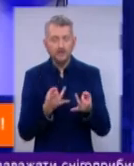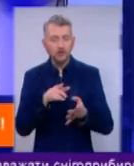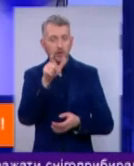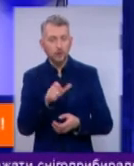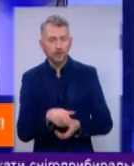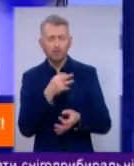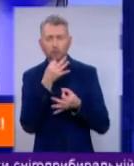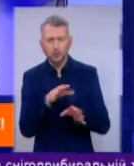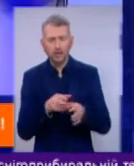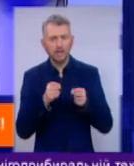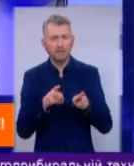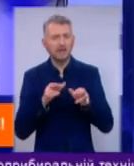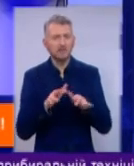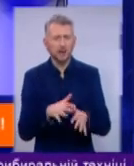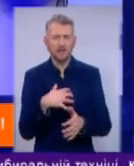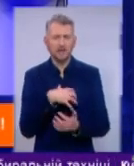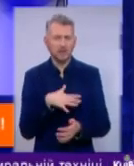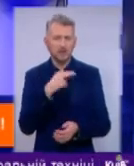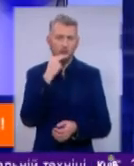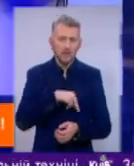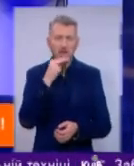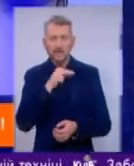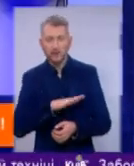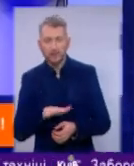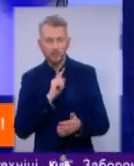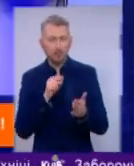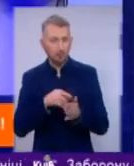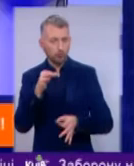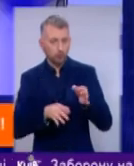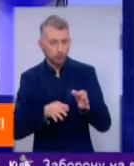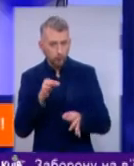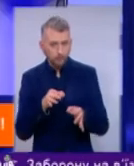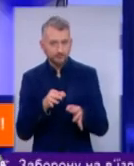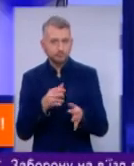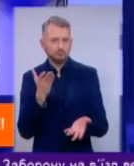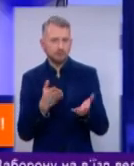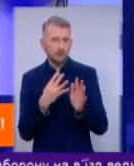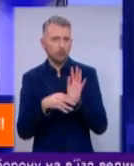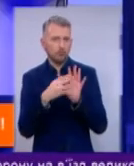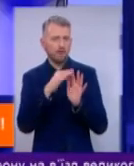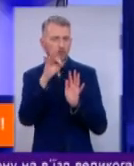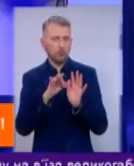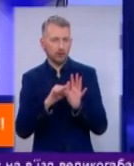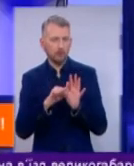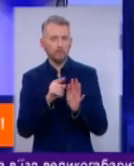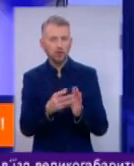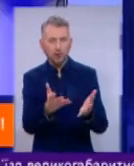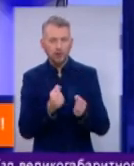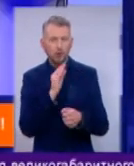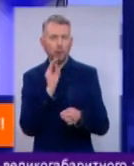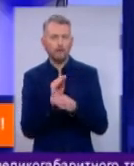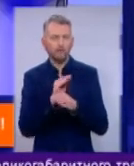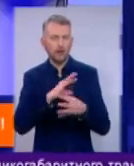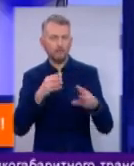по будь-якій кримінальній справі, неважливо, винна вона чи ні, потрапляє до суду, з вірогідністю більш ніж 99% вона отримує обвинувальний вирок в